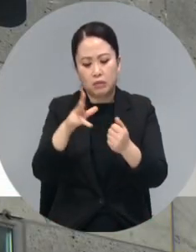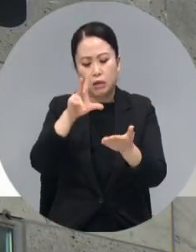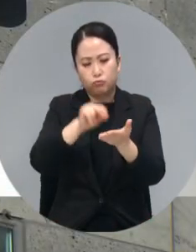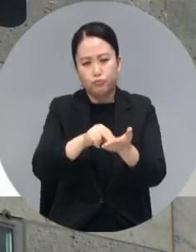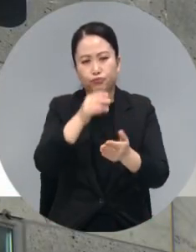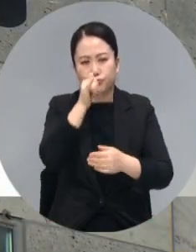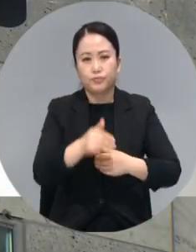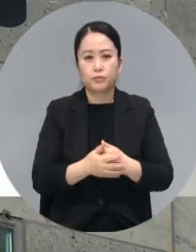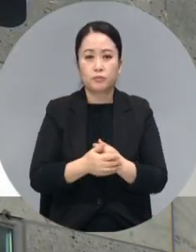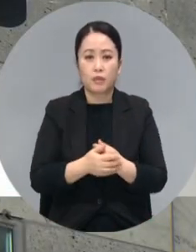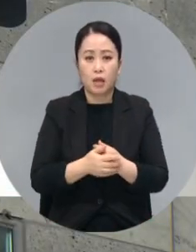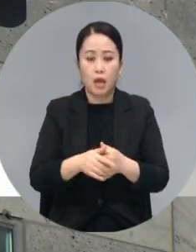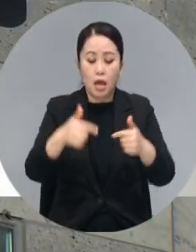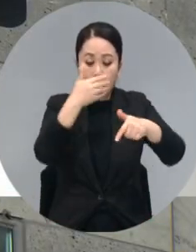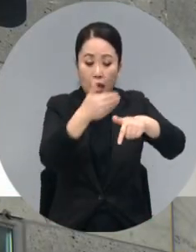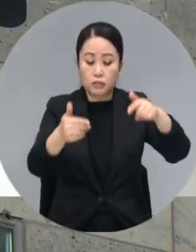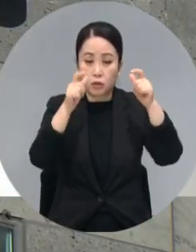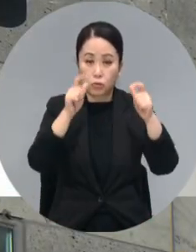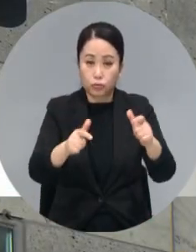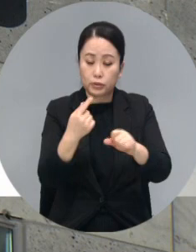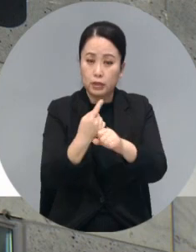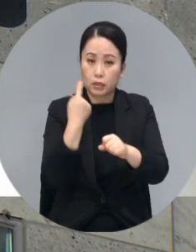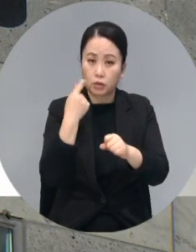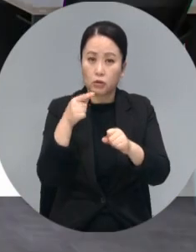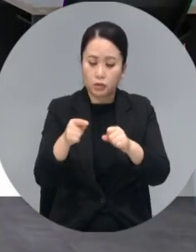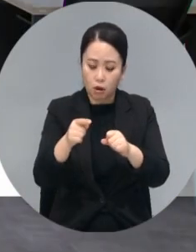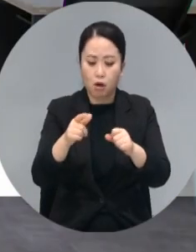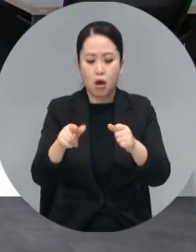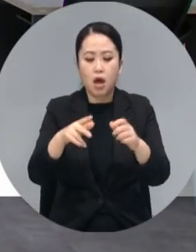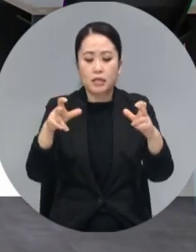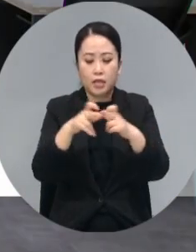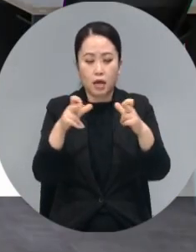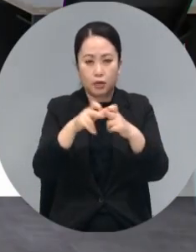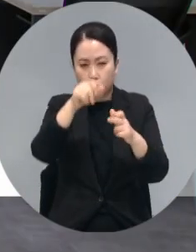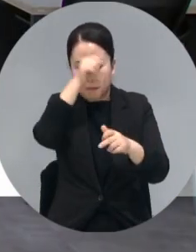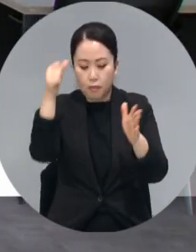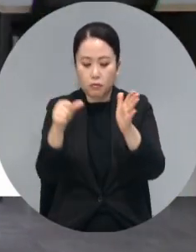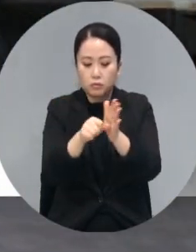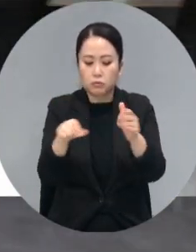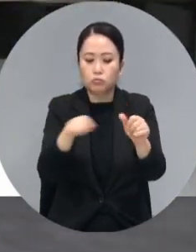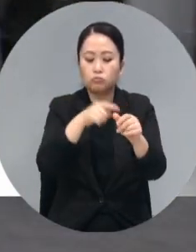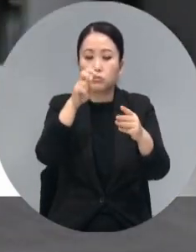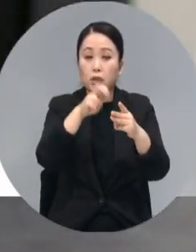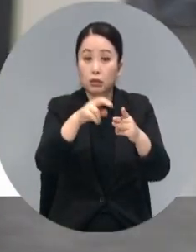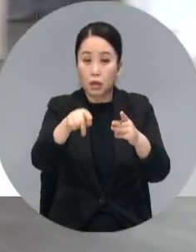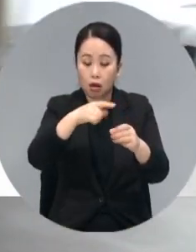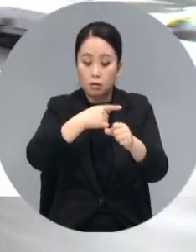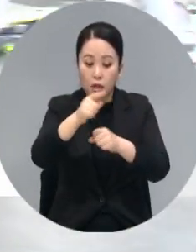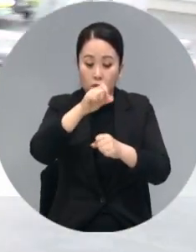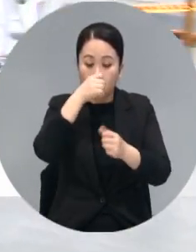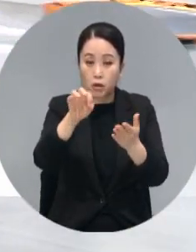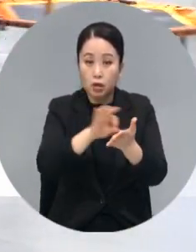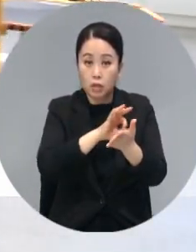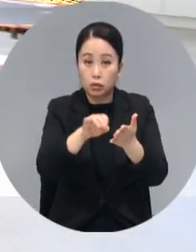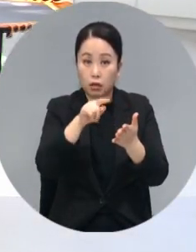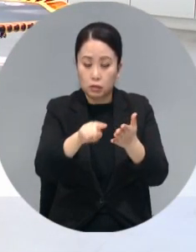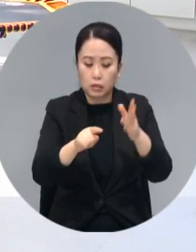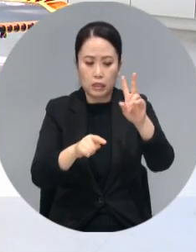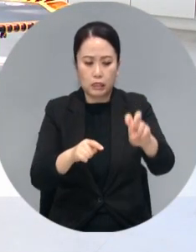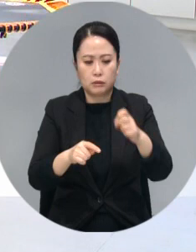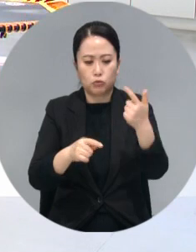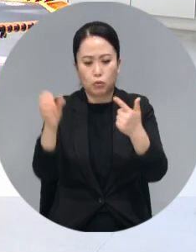있습니다. 강서구는 지난해 초 개소한 관내 장애인 평생교육센터 내년도 예산을 올해보다